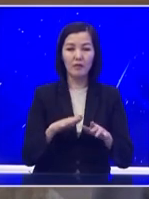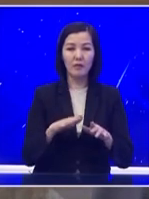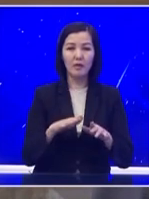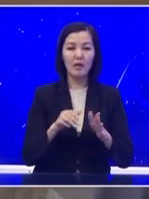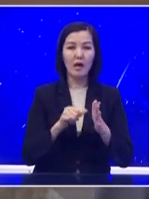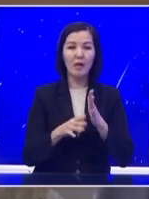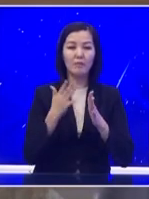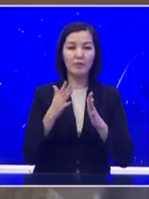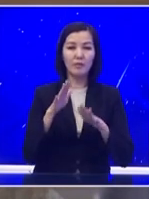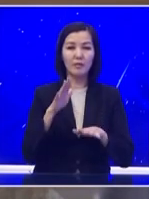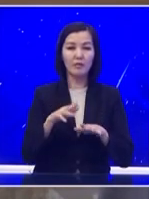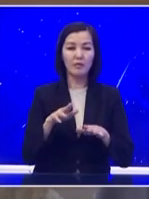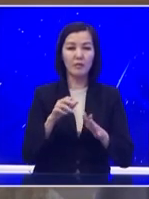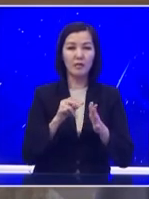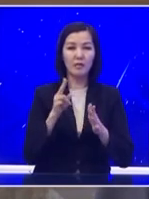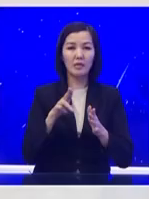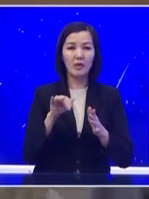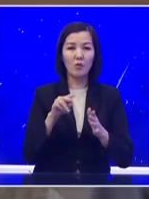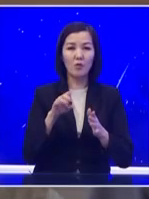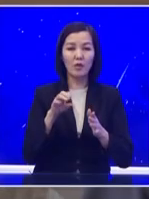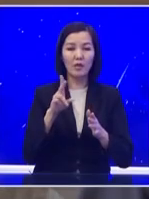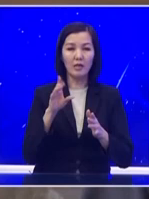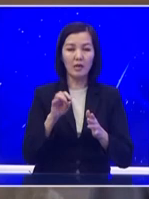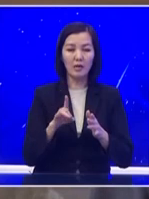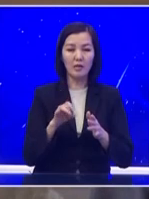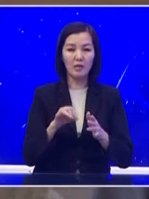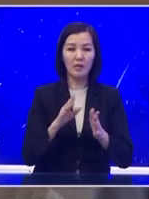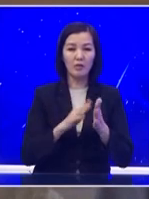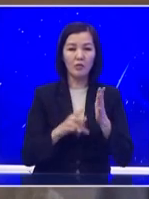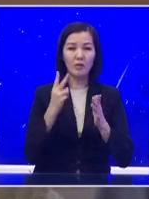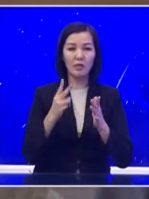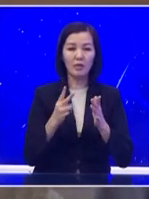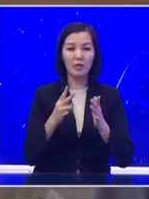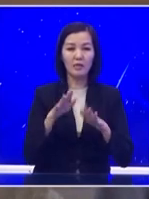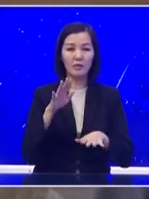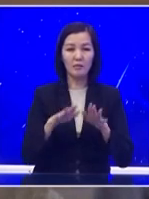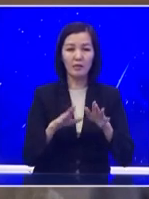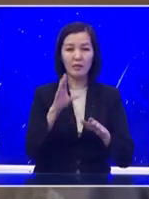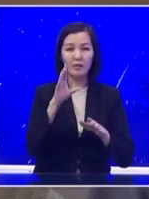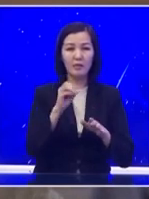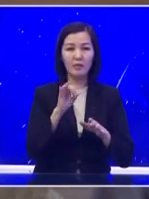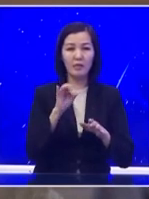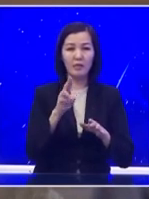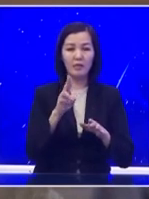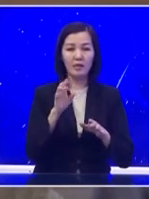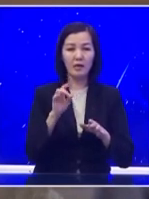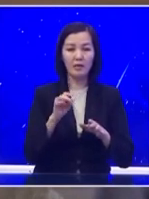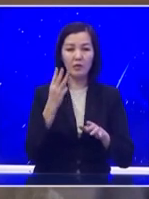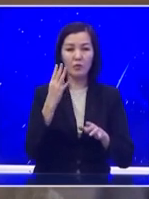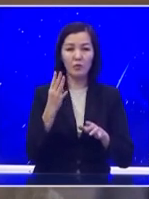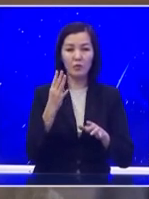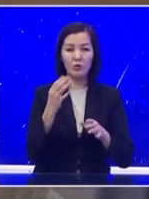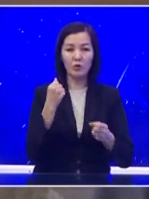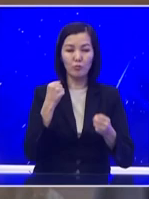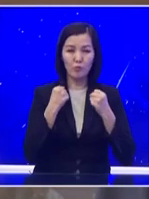65 келіде Мәулетханов Мерей және 92 келіде Серқазыұлы Абай осы төрт